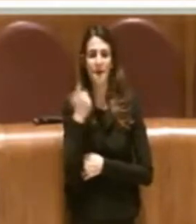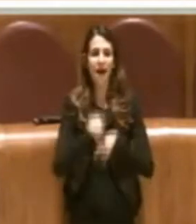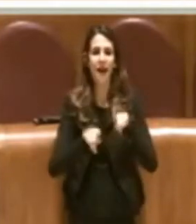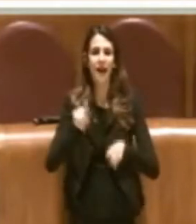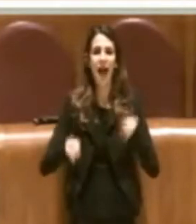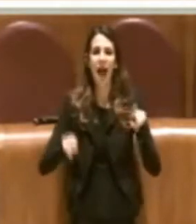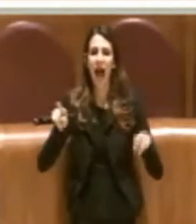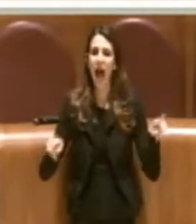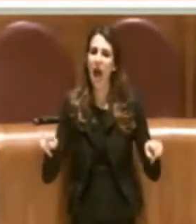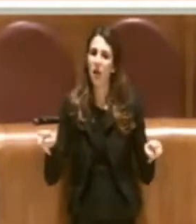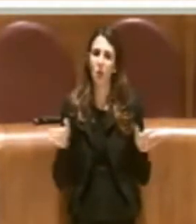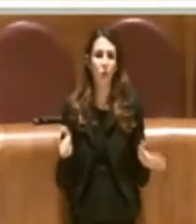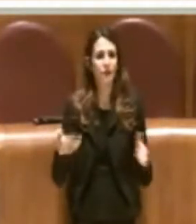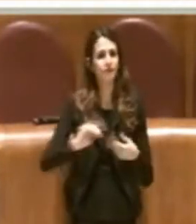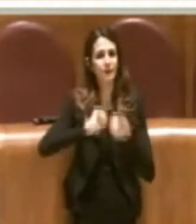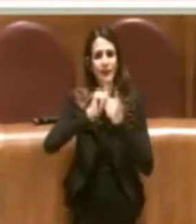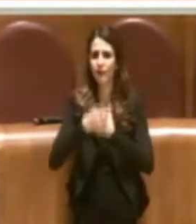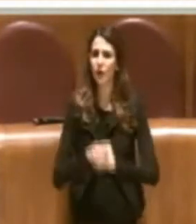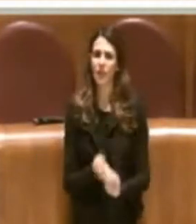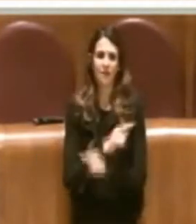concessionari non avevano proprio